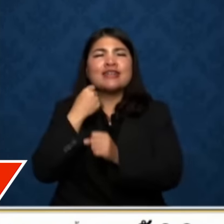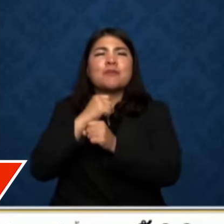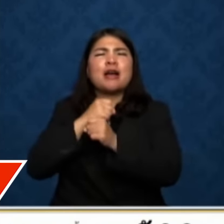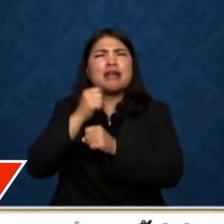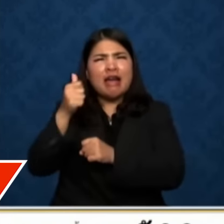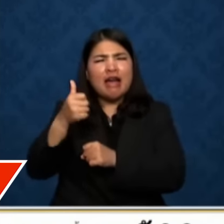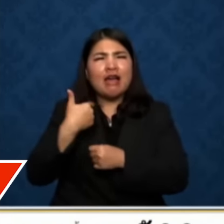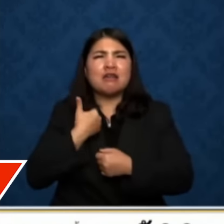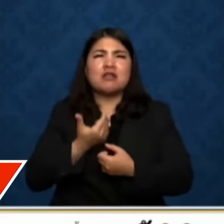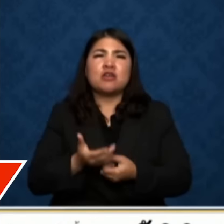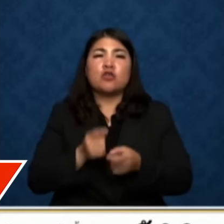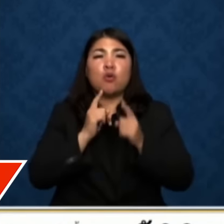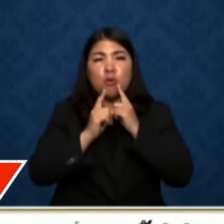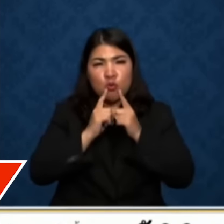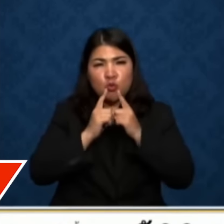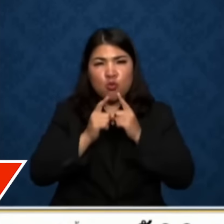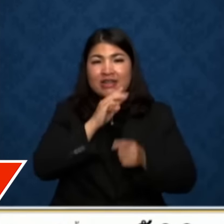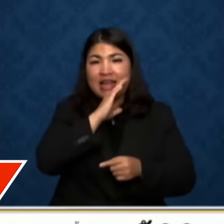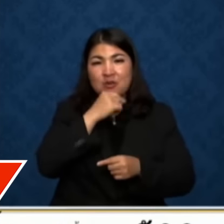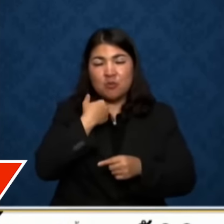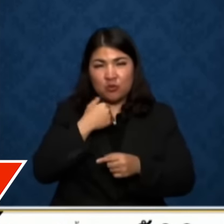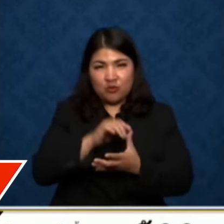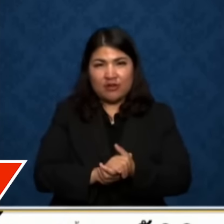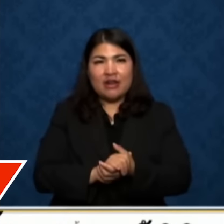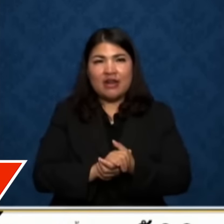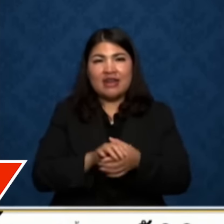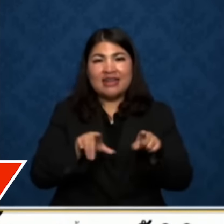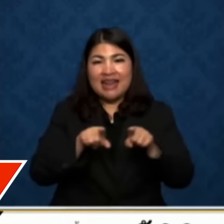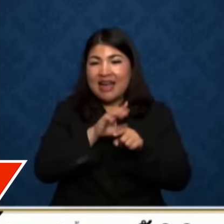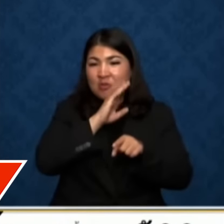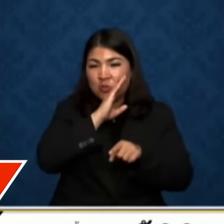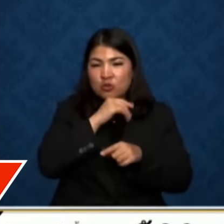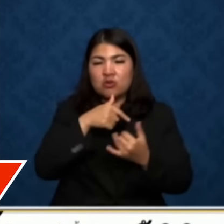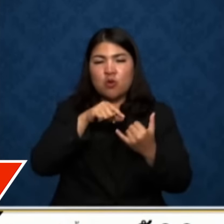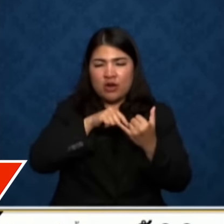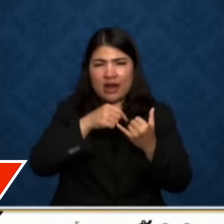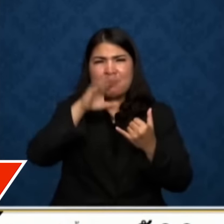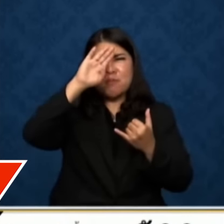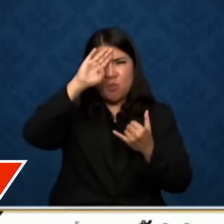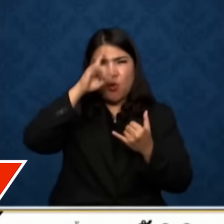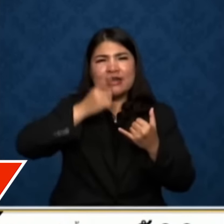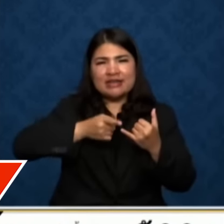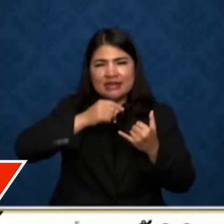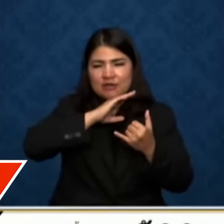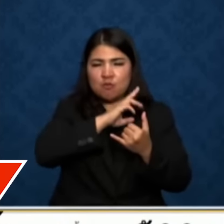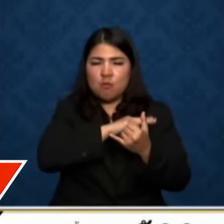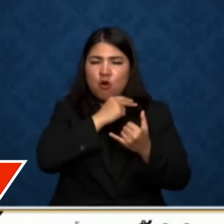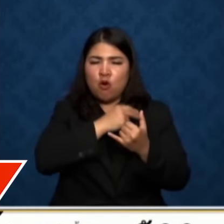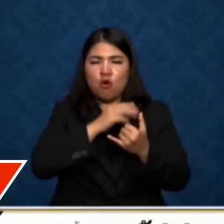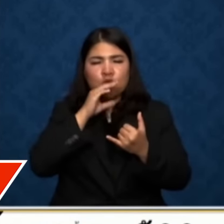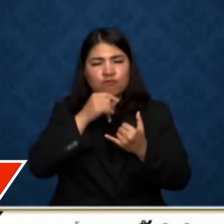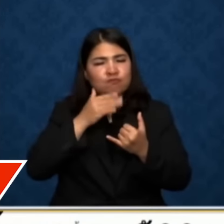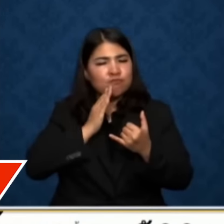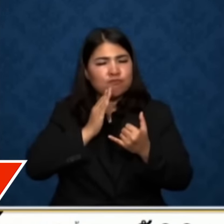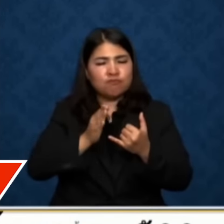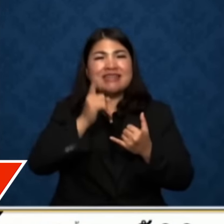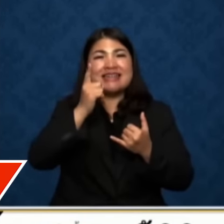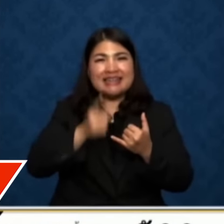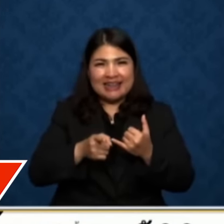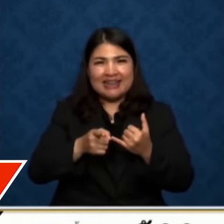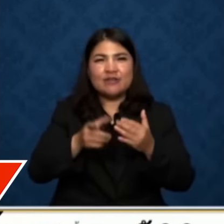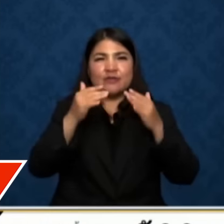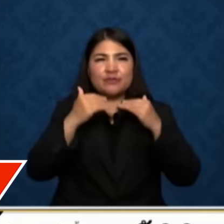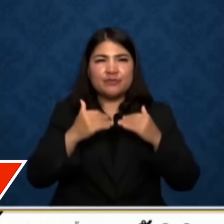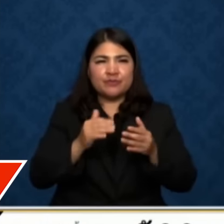ได้แบบนี้ก็ว่ากันครับถ้าเราตั้งอยู่บนสมมติฐานว่าผู้ป่วยป่วยจริงคุณหมอประกอบวิชาชีพอย่างสุจริตจริงๆถัดไ